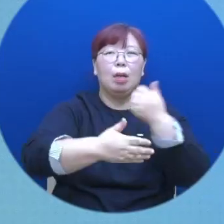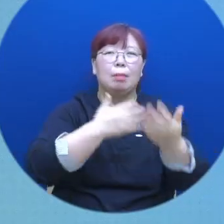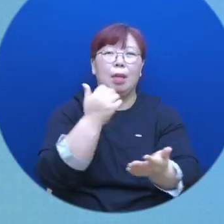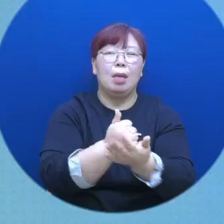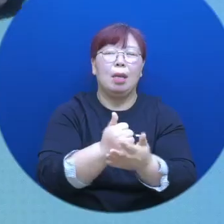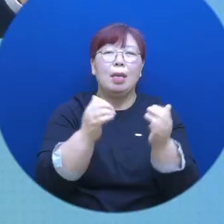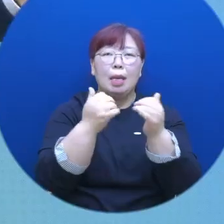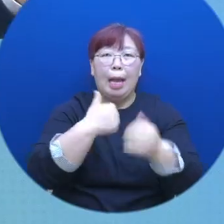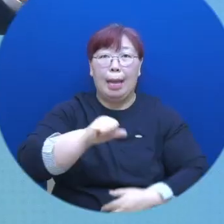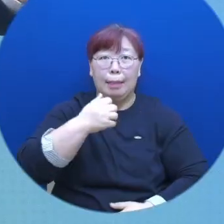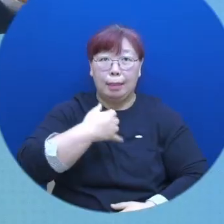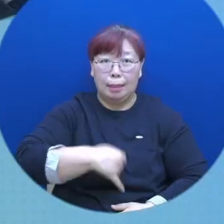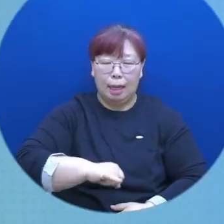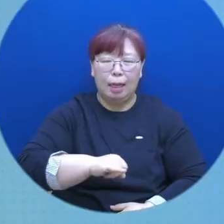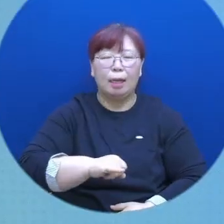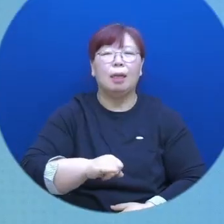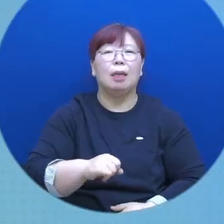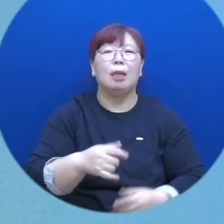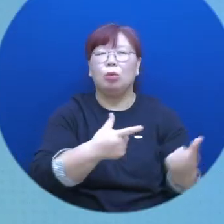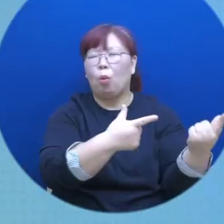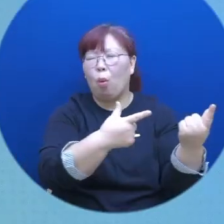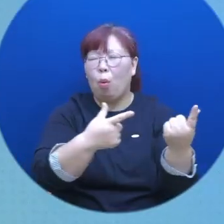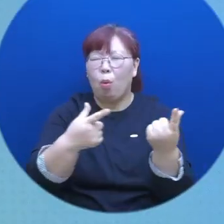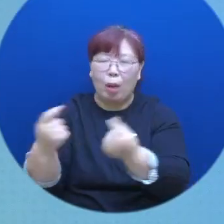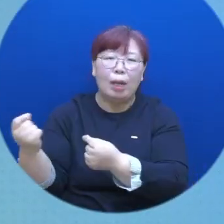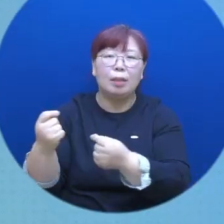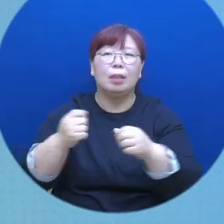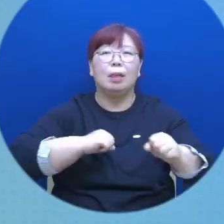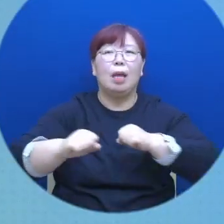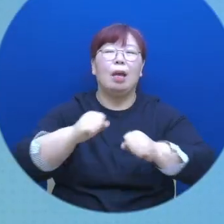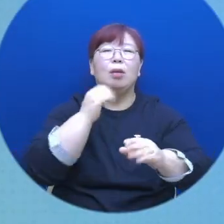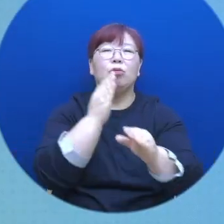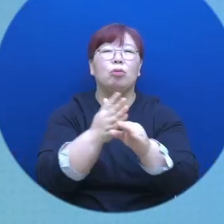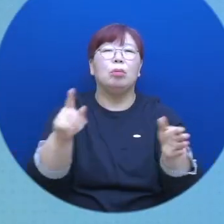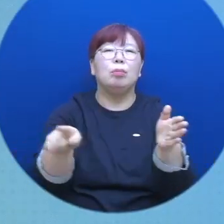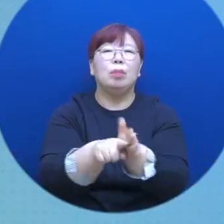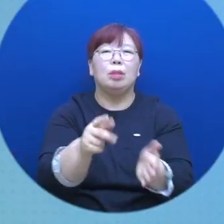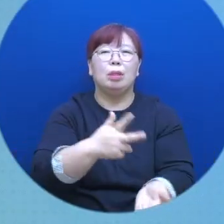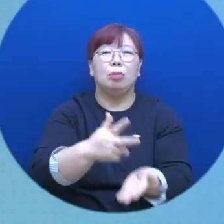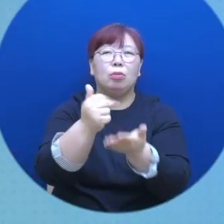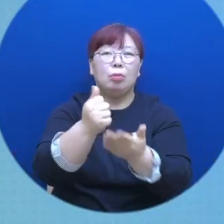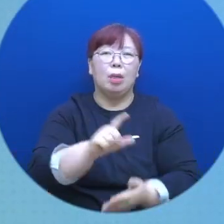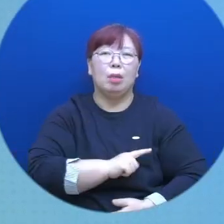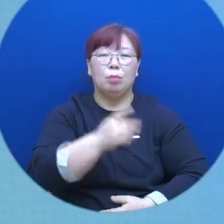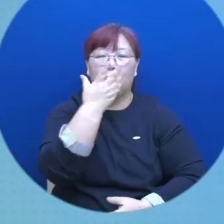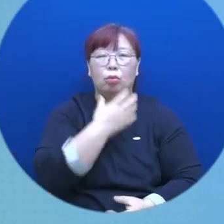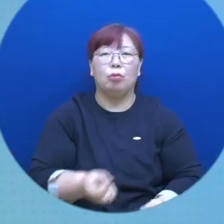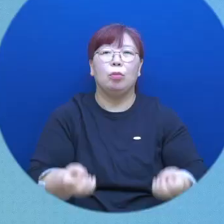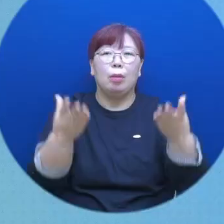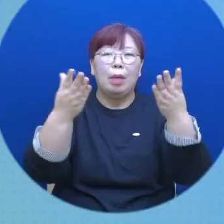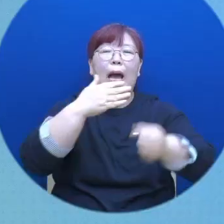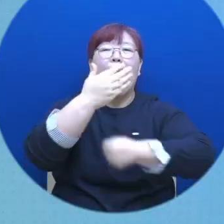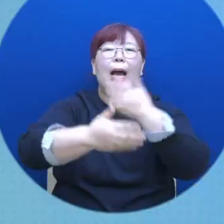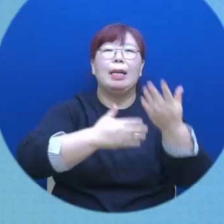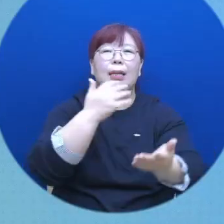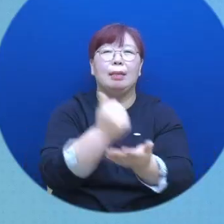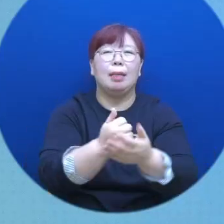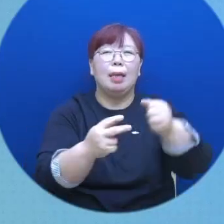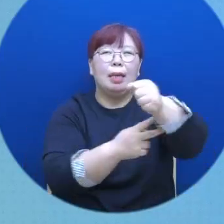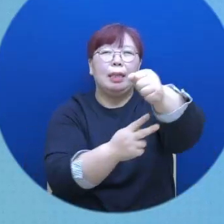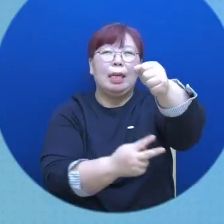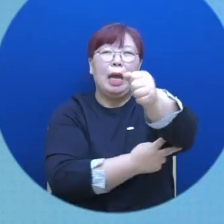여러분에게 동일하게 행하고 계시다. 믿으시기를 주의 이름으로 축원합니다. 하나님께 다리 있게